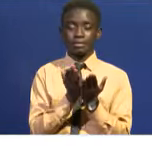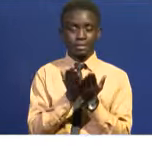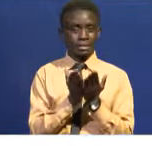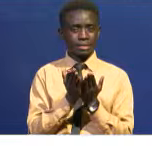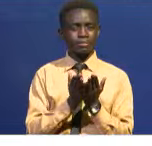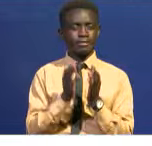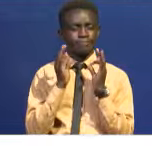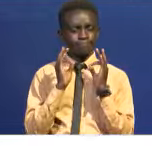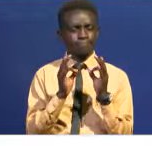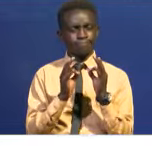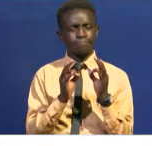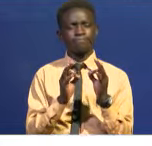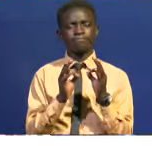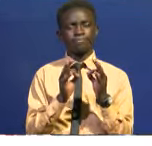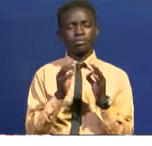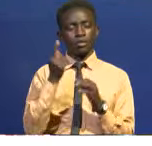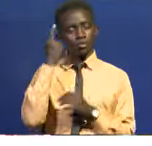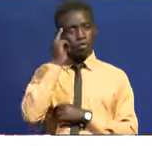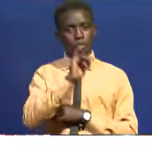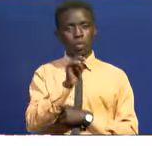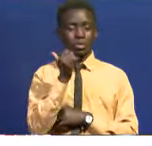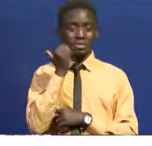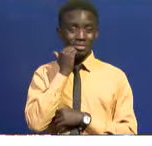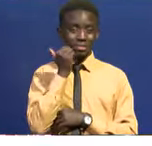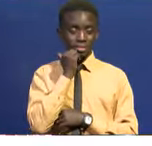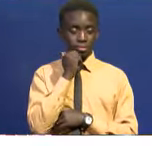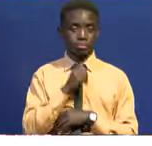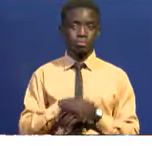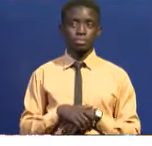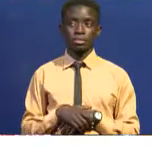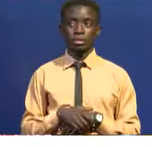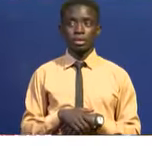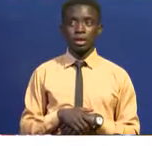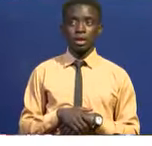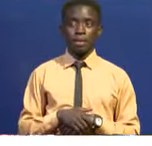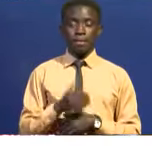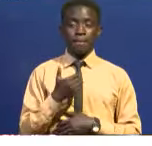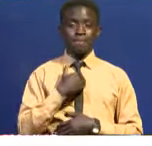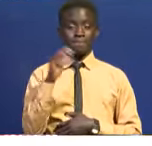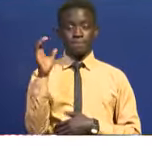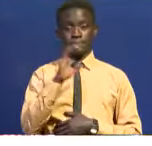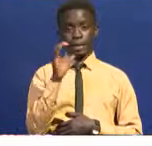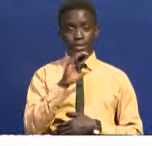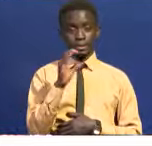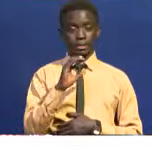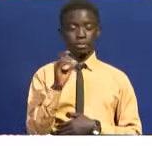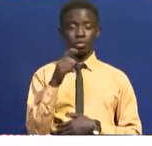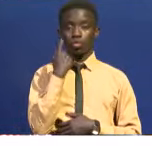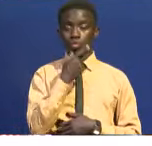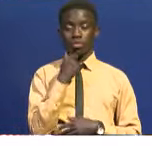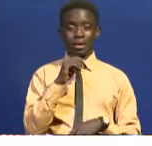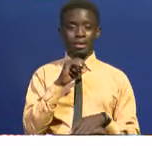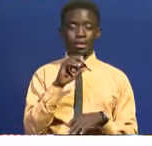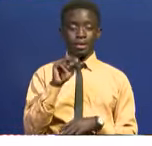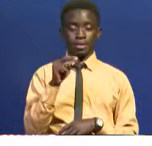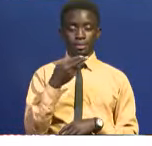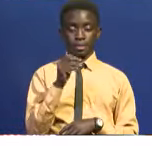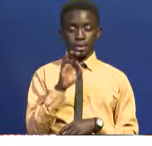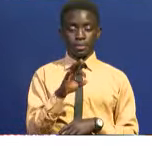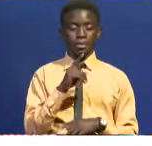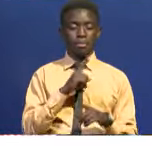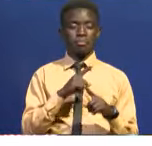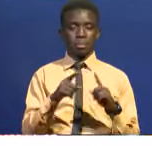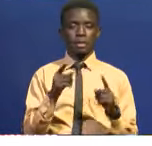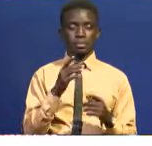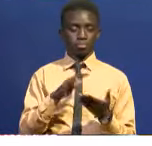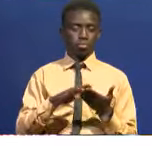SHA hazitatiziki. We have the clients who have been on NHIF who have been getting services and most of